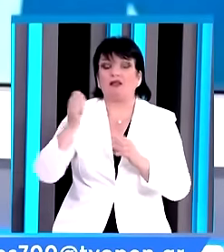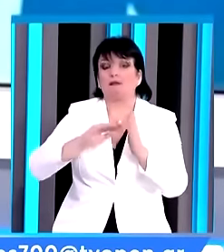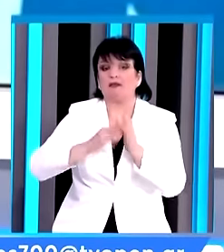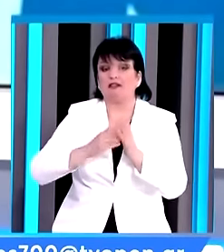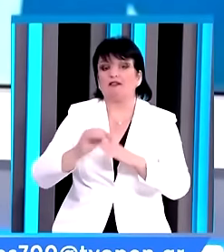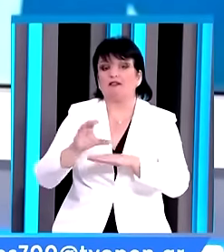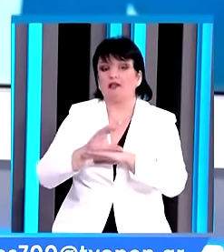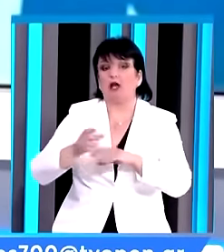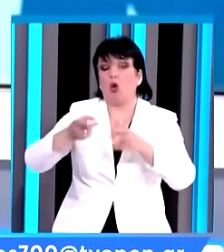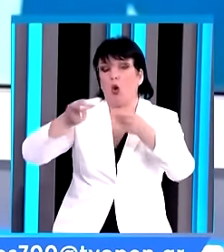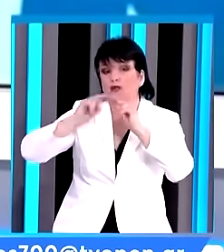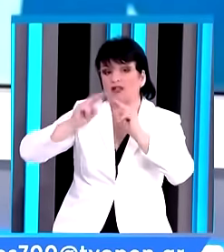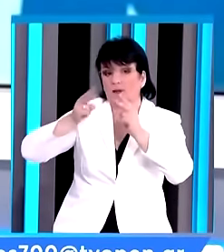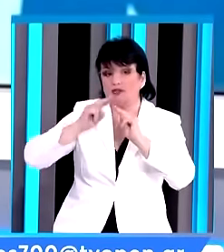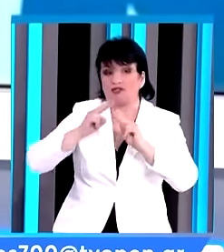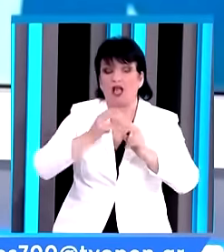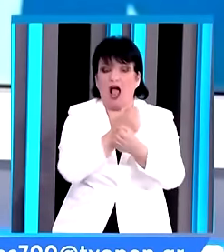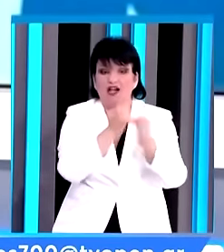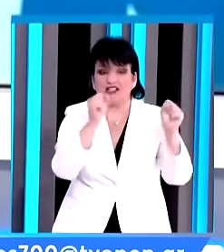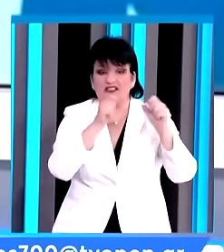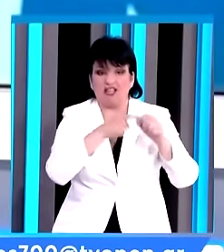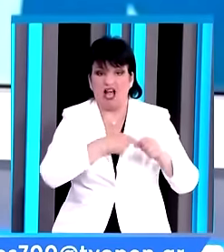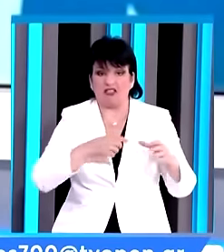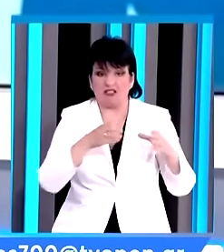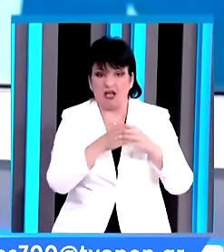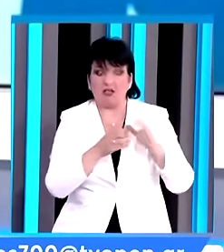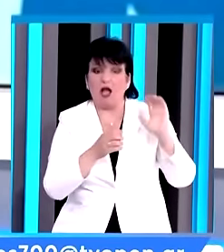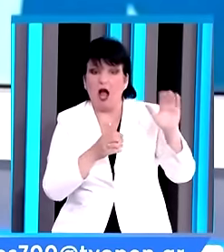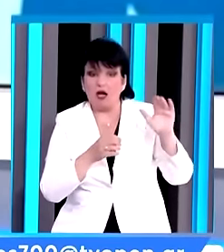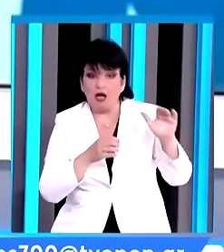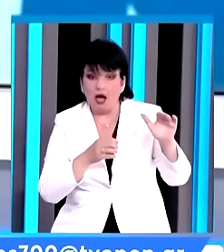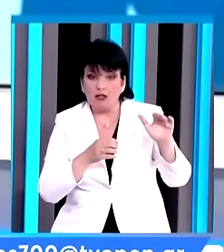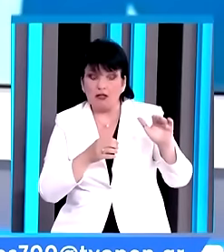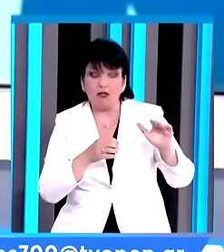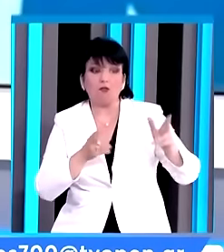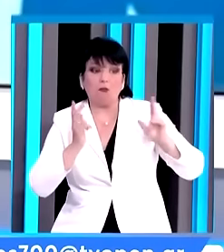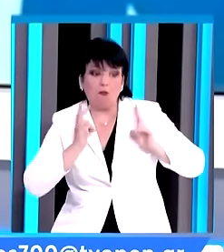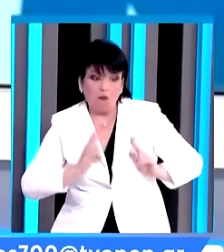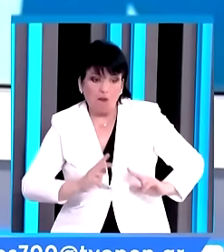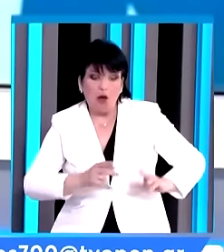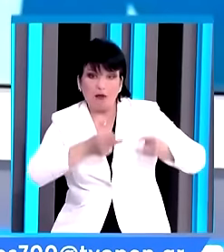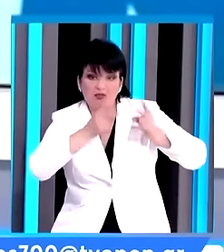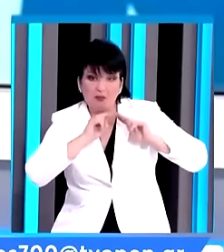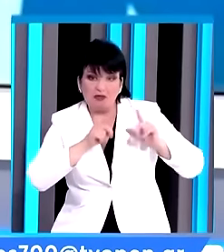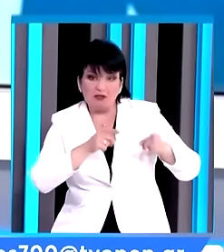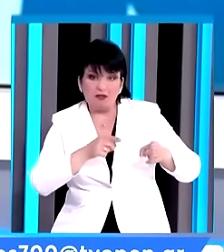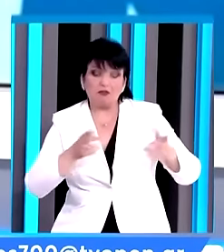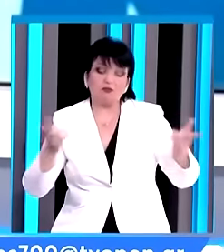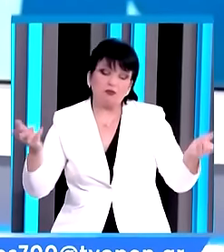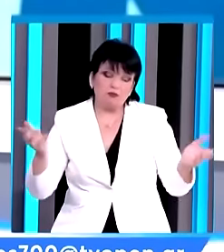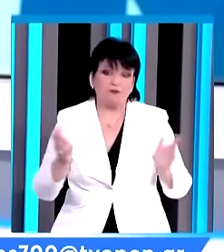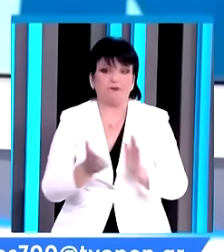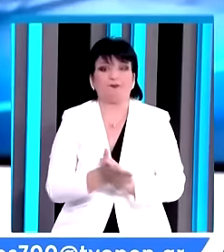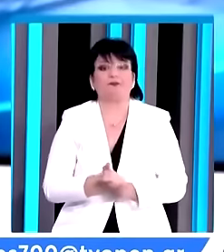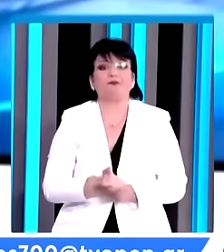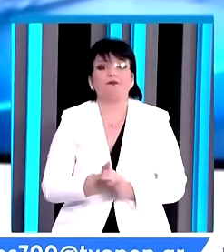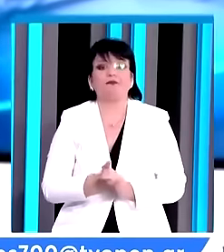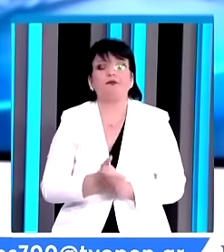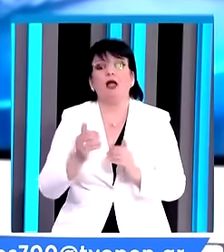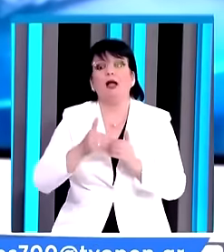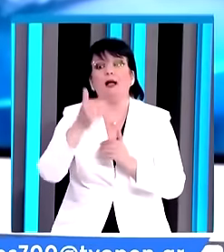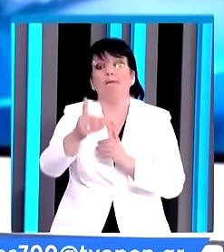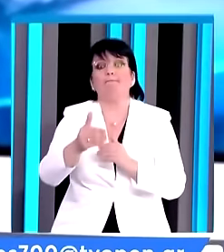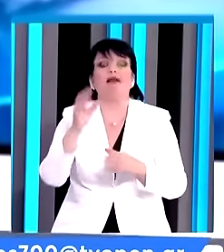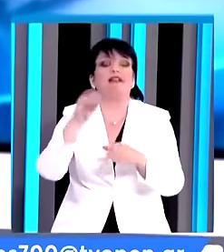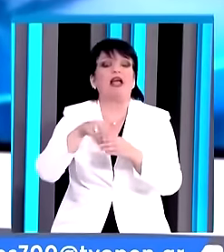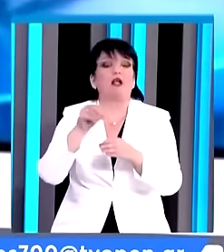και τις απαντήσεις που δίνει και τα ανεξάρτητη αρχή. Αν η ανεξάρτητη αρχή καλύπτεται από τις απαντήσεις της ΕΕΠ, έχει καλό. Αν δεν καλύπτεται, θα επανέλθει. Λοιπόν, μετά τις εκλογές θα έχουμε